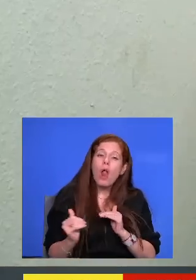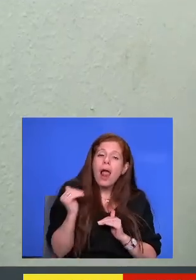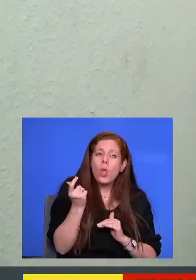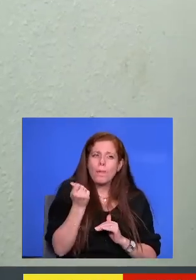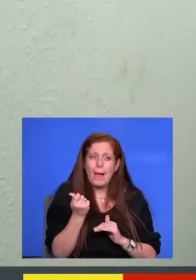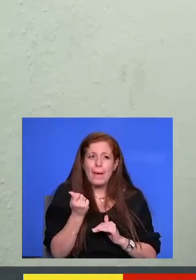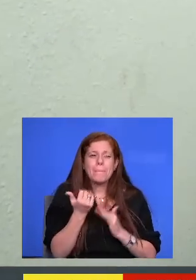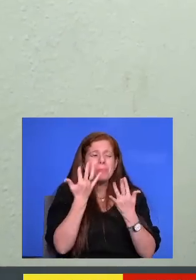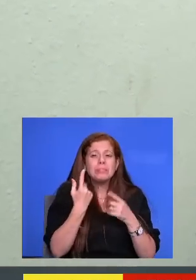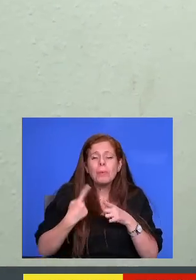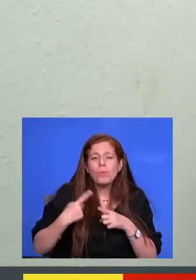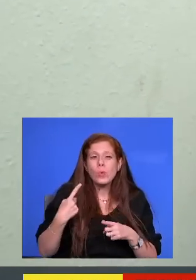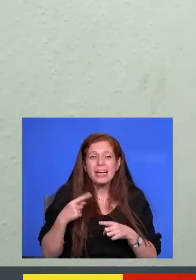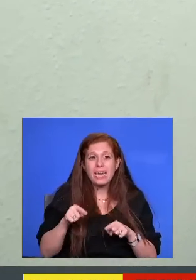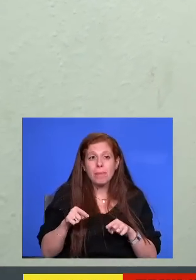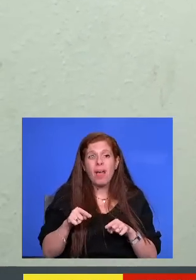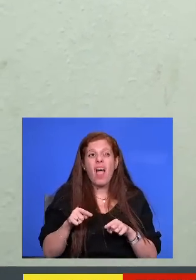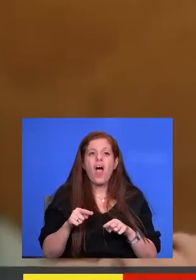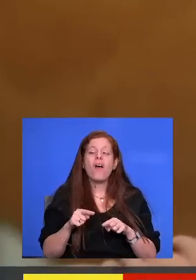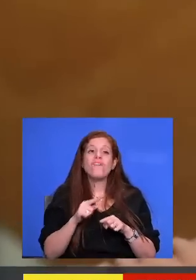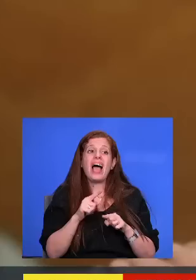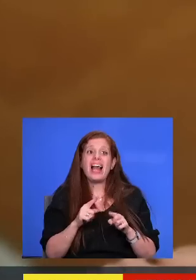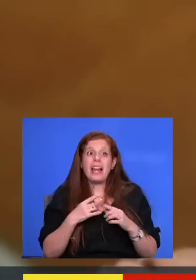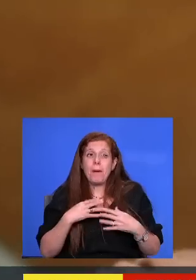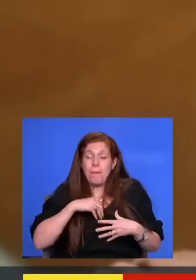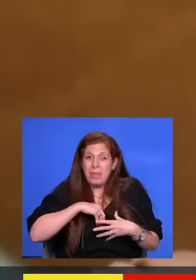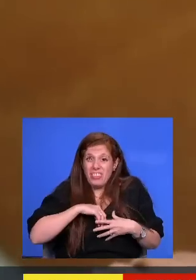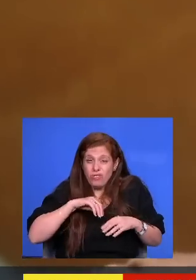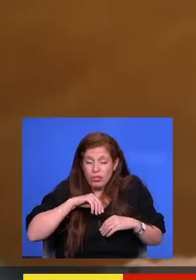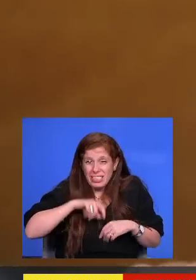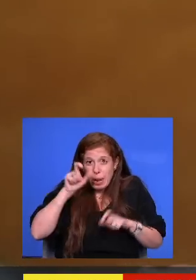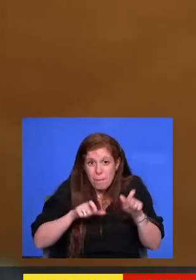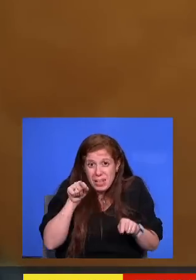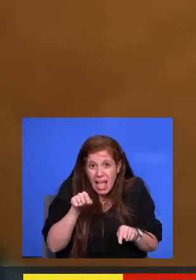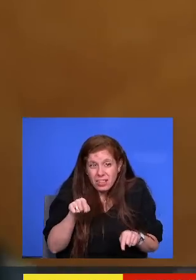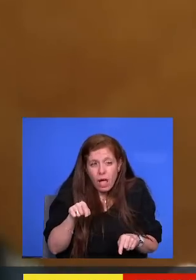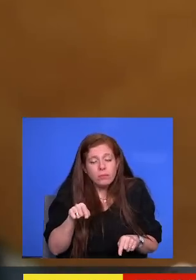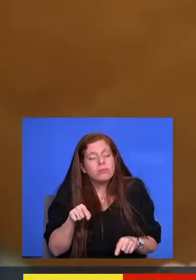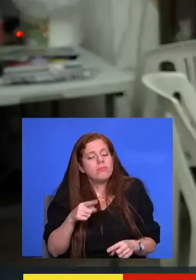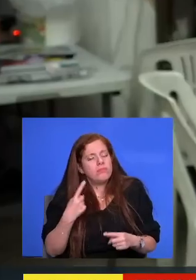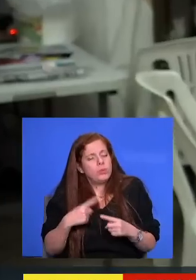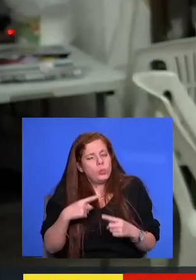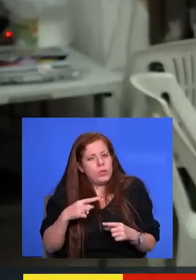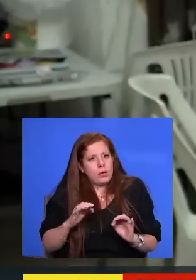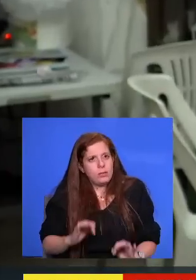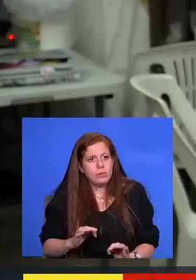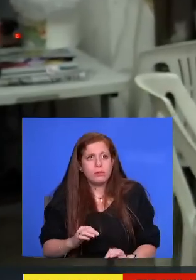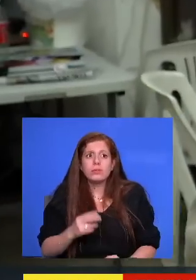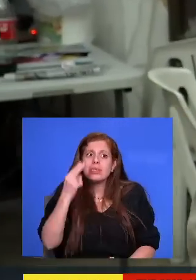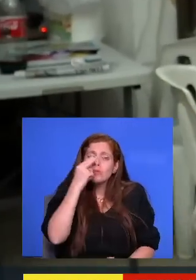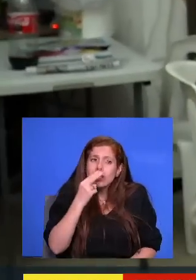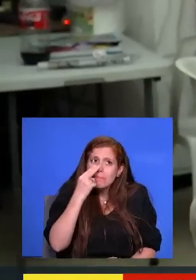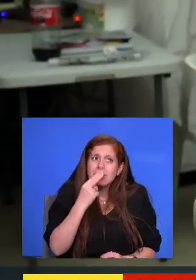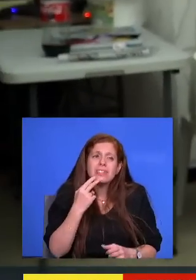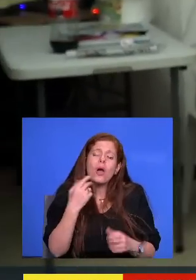מספרים מדויקים, אבל התרגום הנפשי שלהם אצל בני האדם מדויק פי כמה. זה מה שאני עושה, אני מנסה לחזק אותה